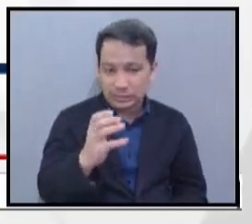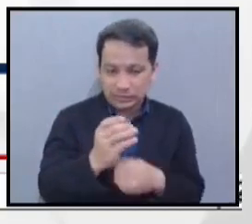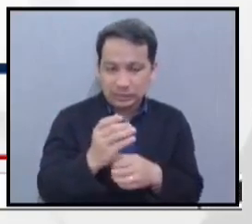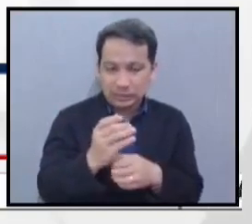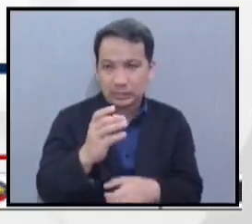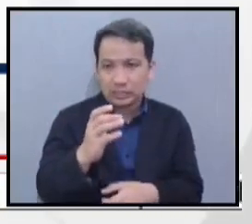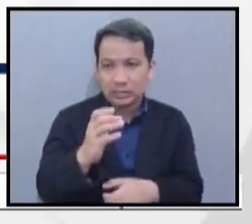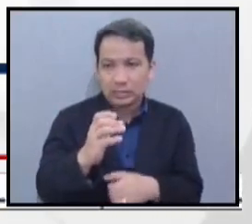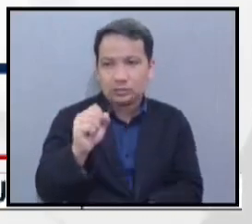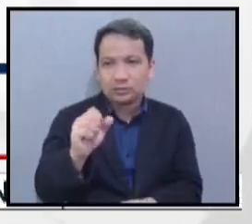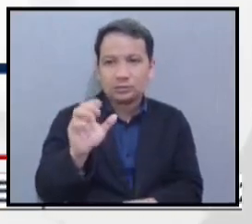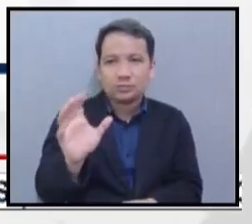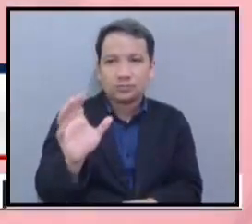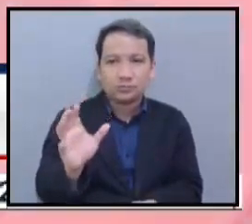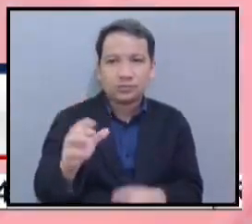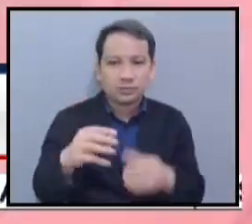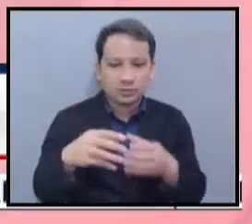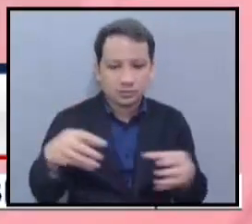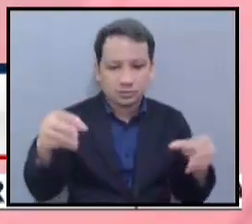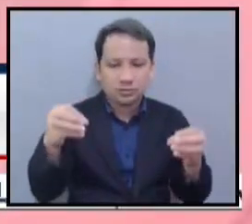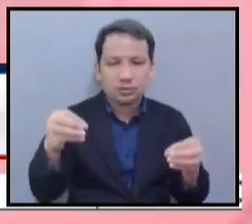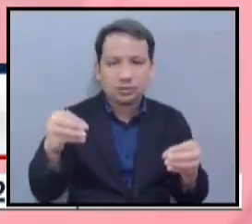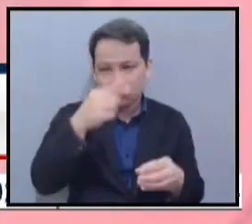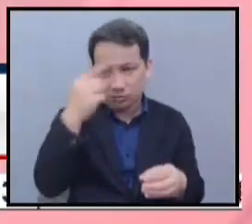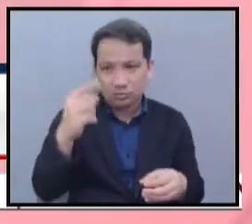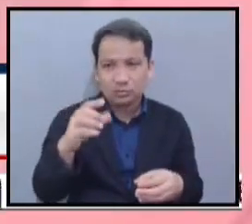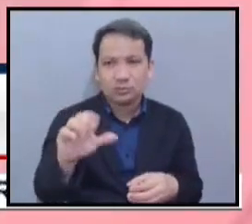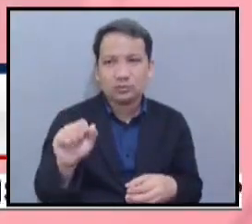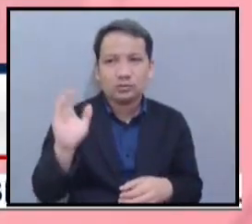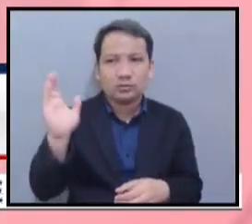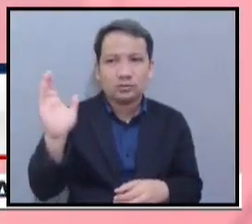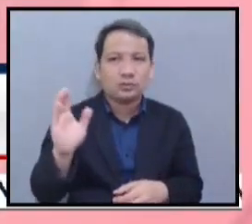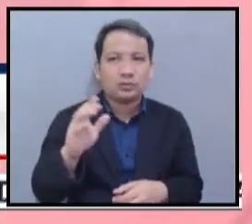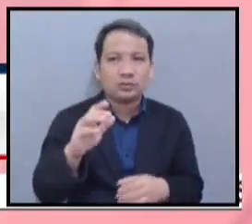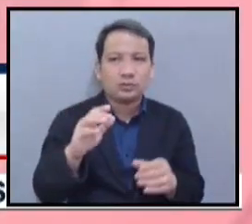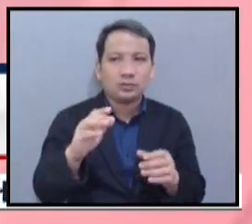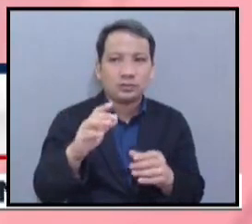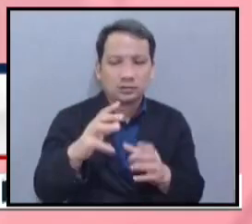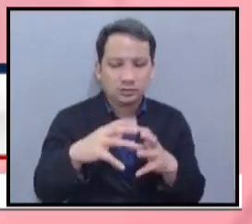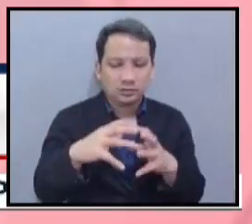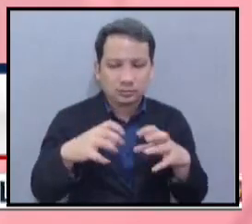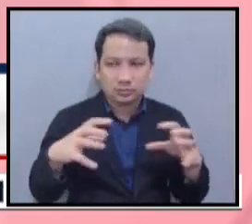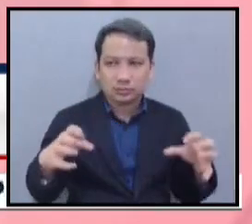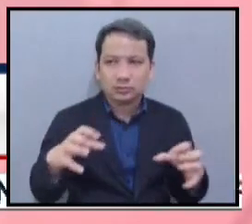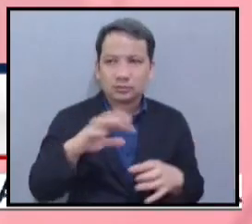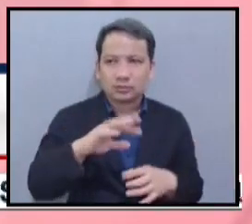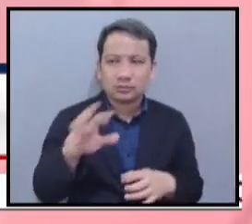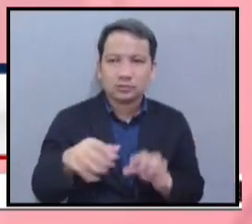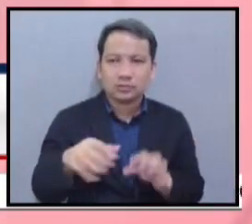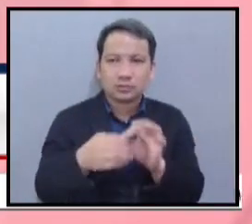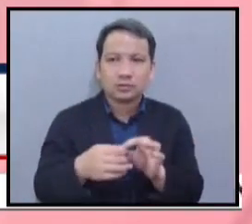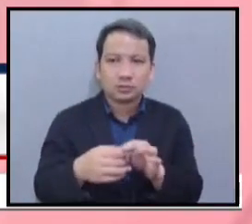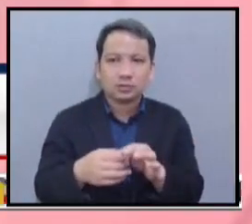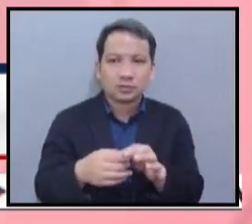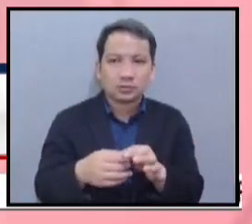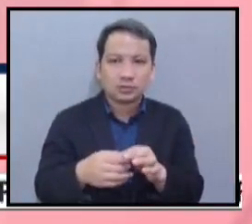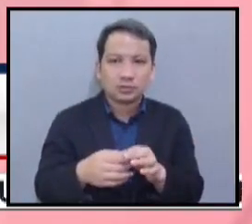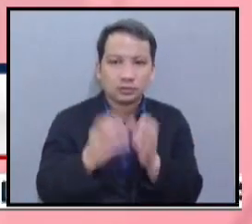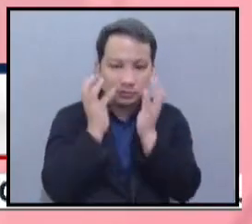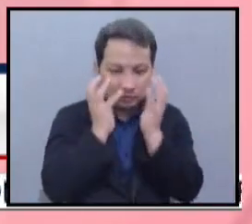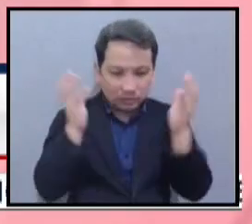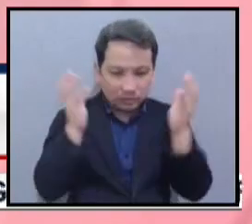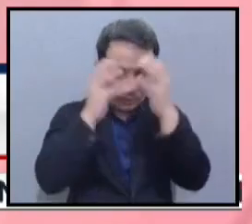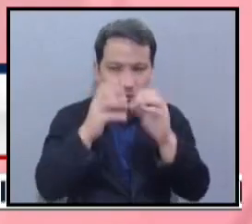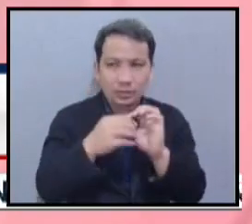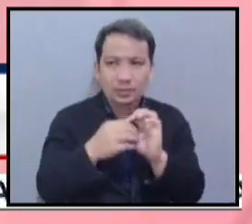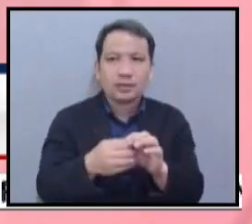kilo. Yung talong, 55 pesos per kilo. Ang ampalaya ay 65 pesos per kilo. Kalabasa, 60 pesos per kilo. At ang